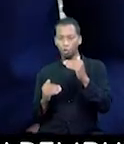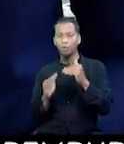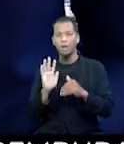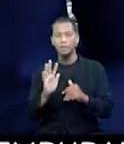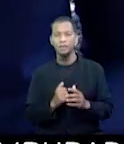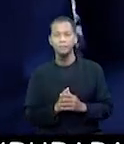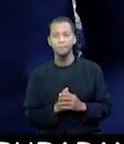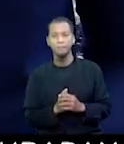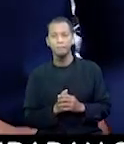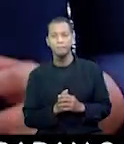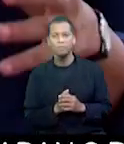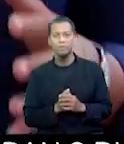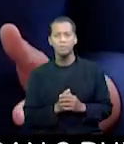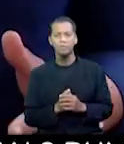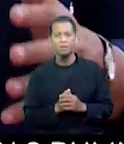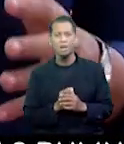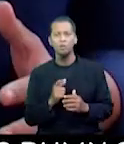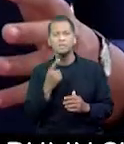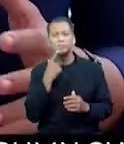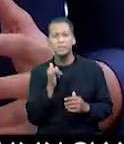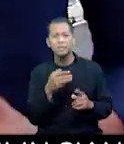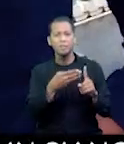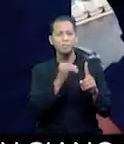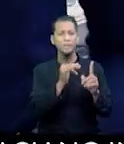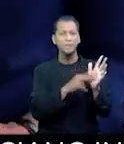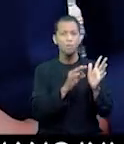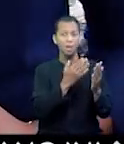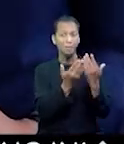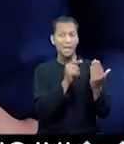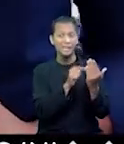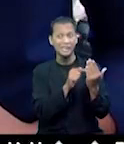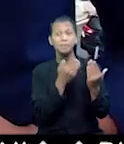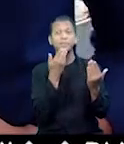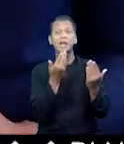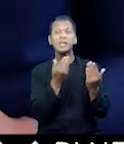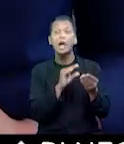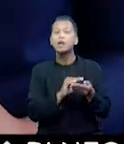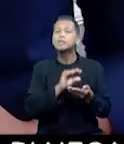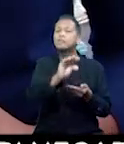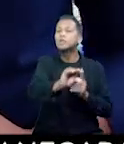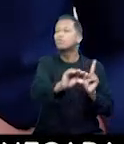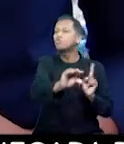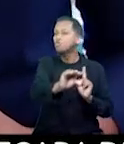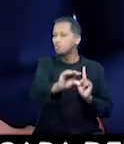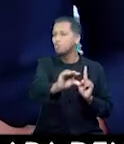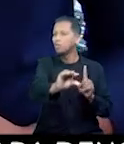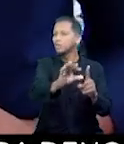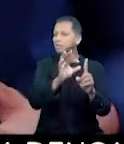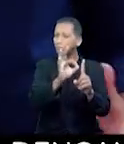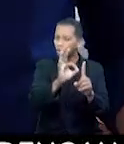binary option diminta untuk melakukan registrasi dan melakukan deposit, yakni umumnya sebesar 10 dolar Amerika